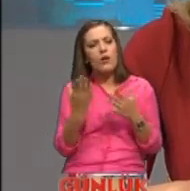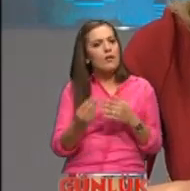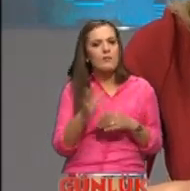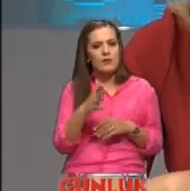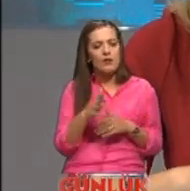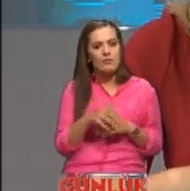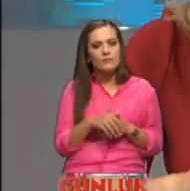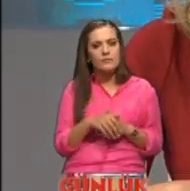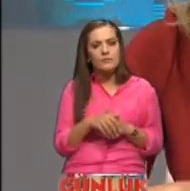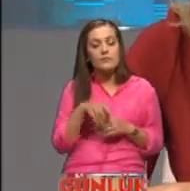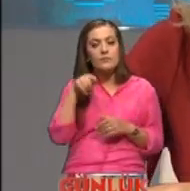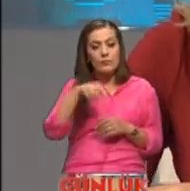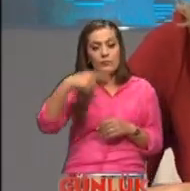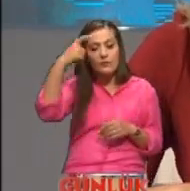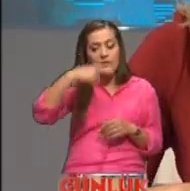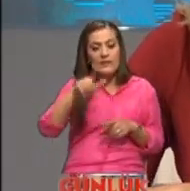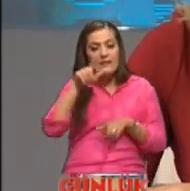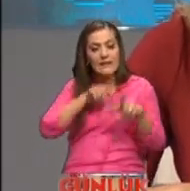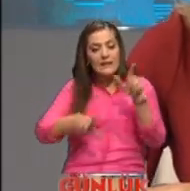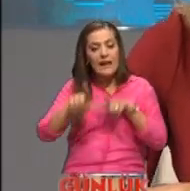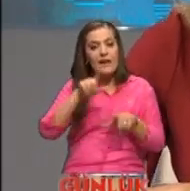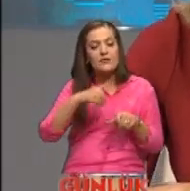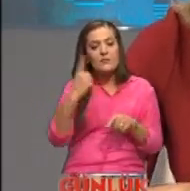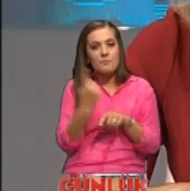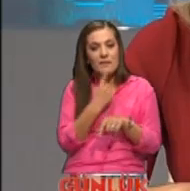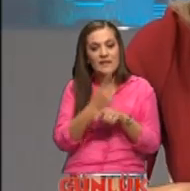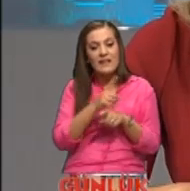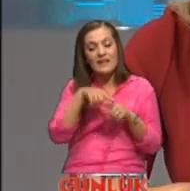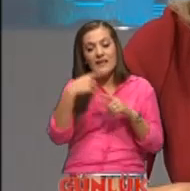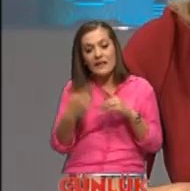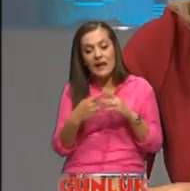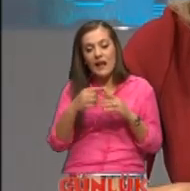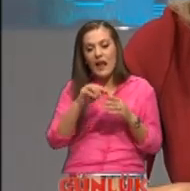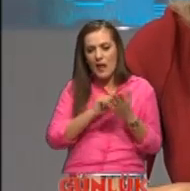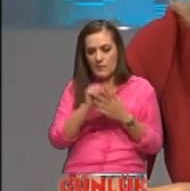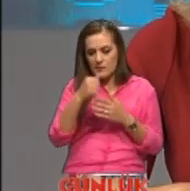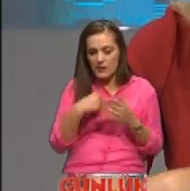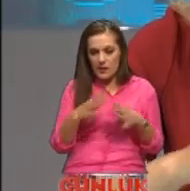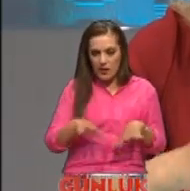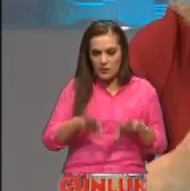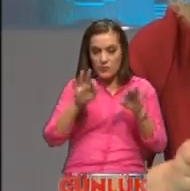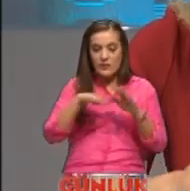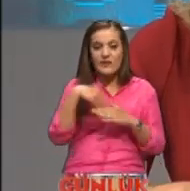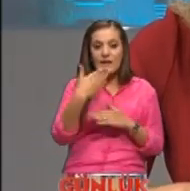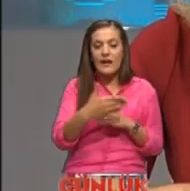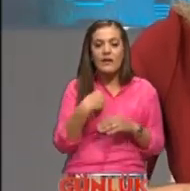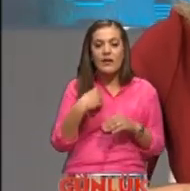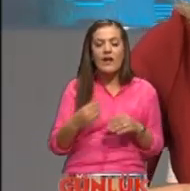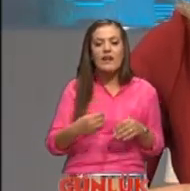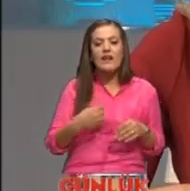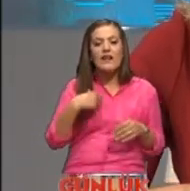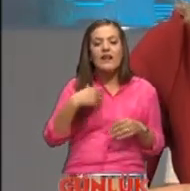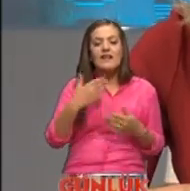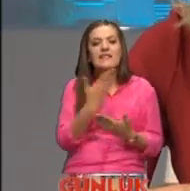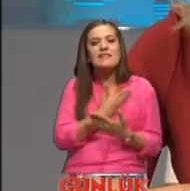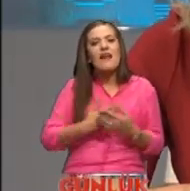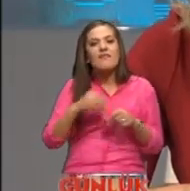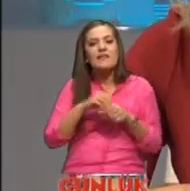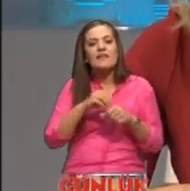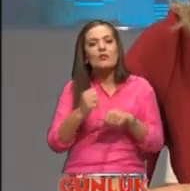karşıya kalabiliyoruz. Hı-hı. Bu fizyolojik ihtiyaçlardan birinden diğeri karşılandıktan sonra geriye duygusal ihtiyacı